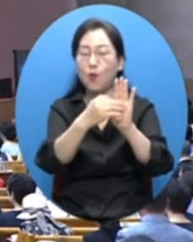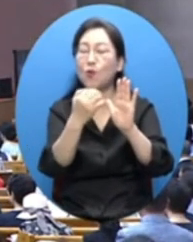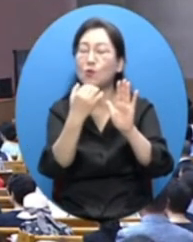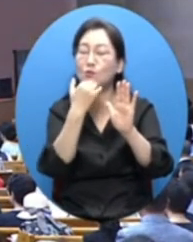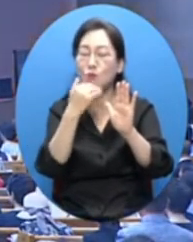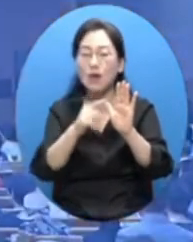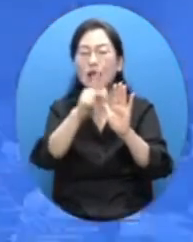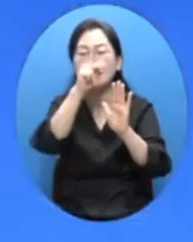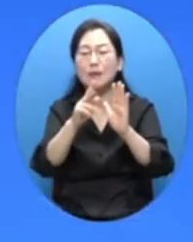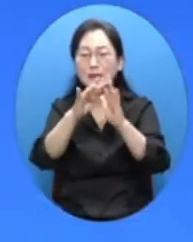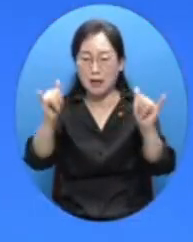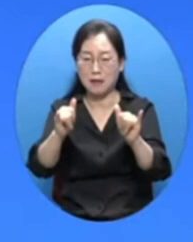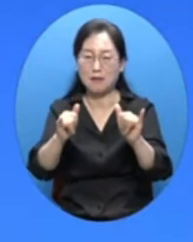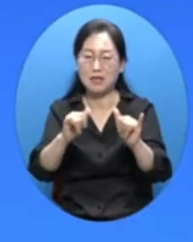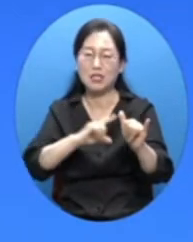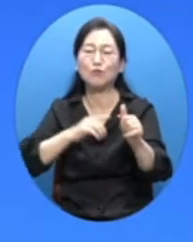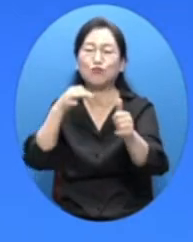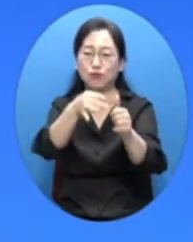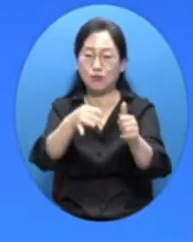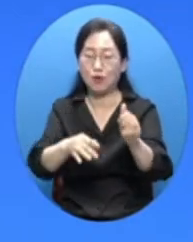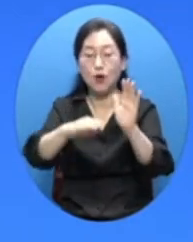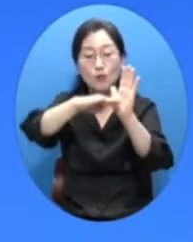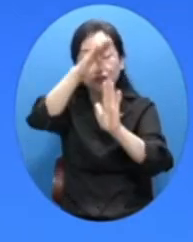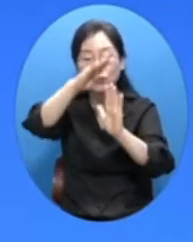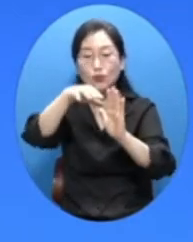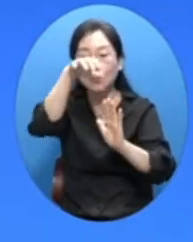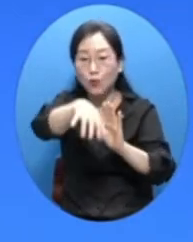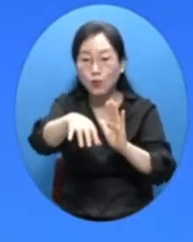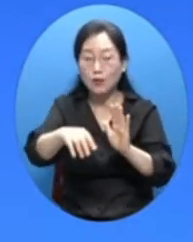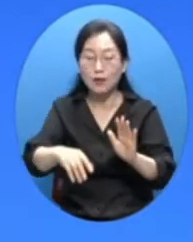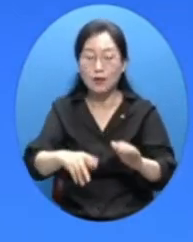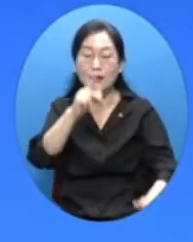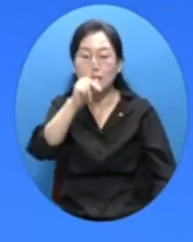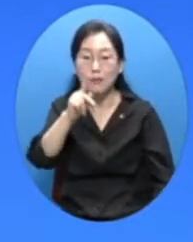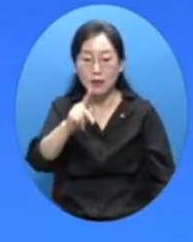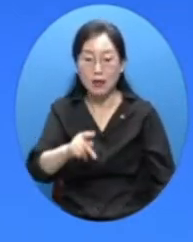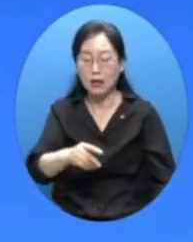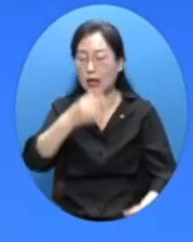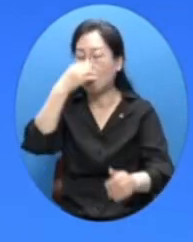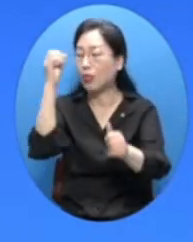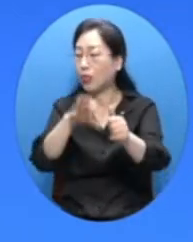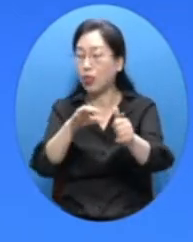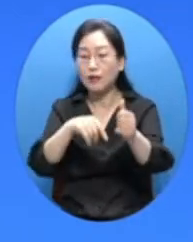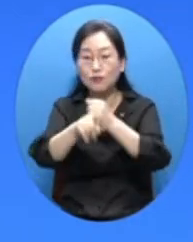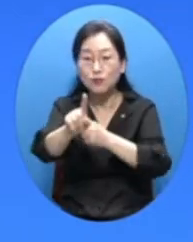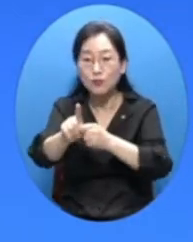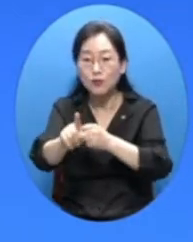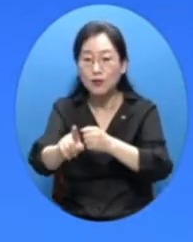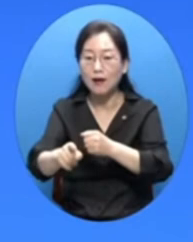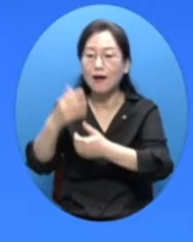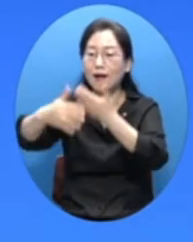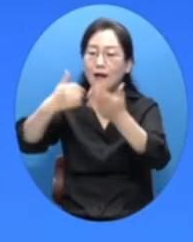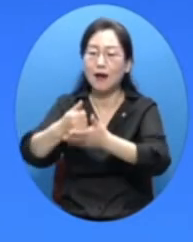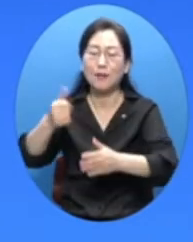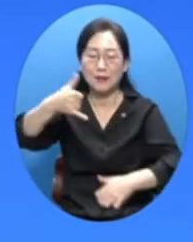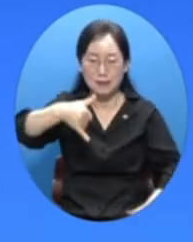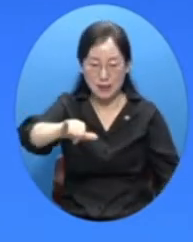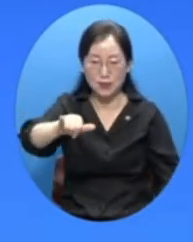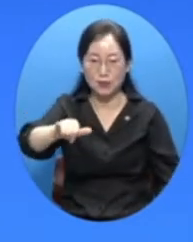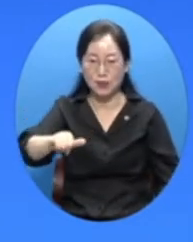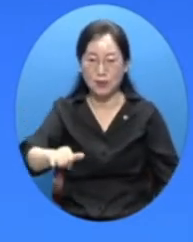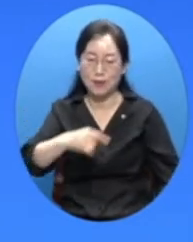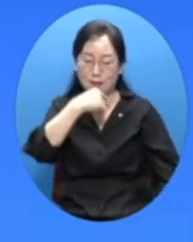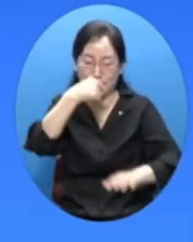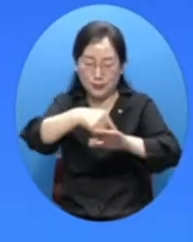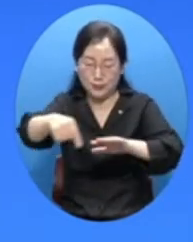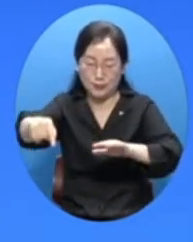사람이라고 불렀습니다. 왜 북쪽 사람들을 사람 취급을 안 했느냐? 그들은 하나님의 자녀로 순수 혈통을 지키기를